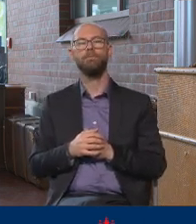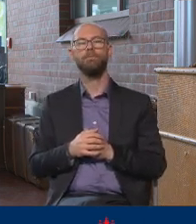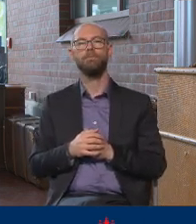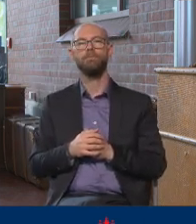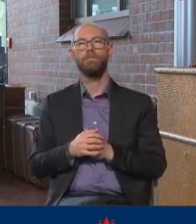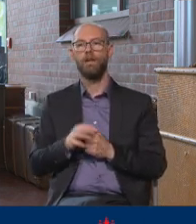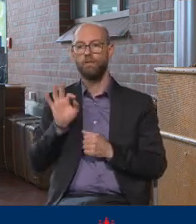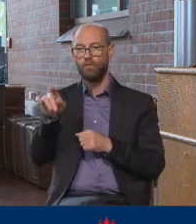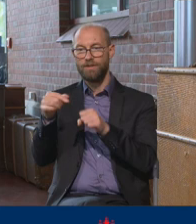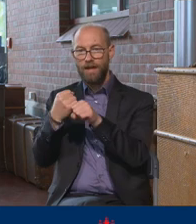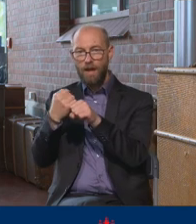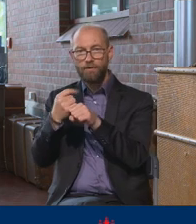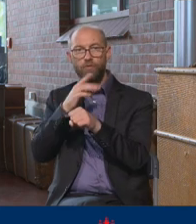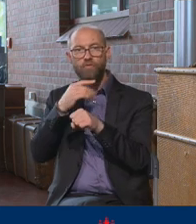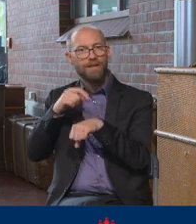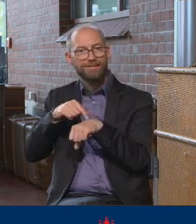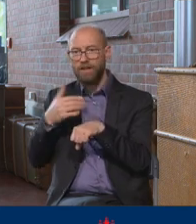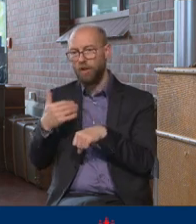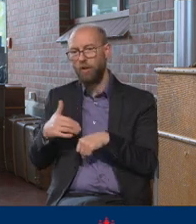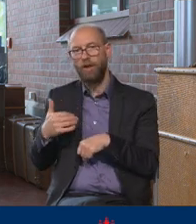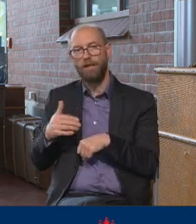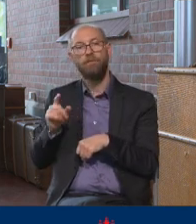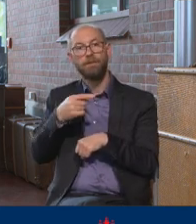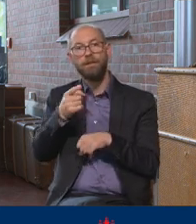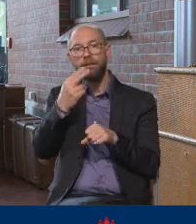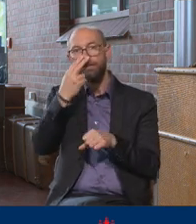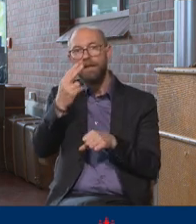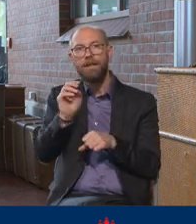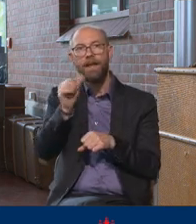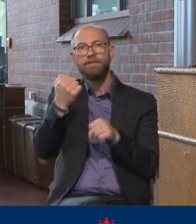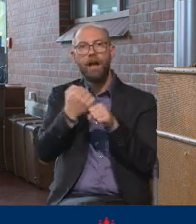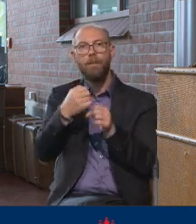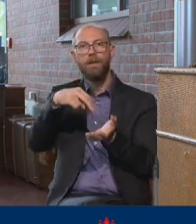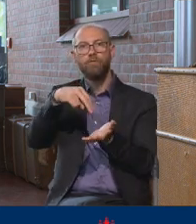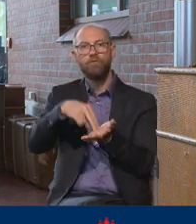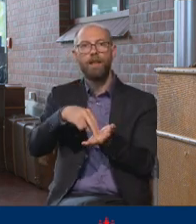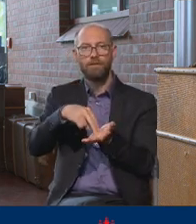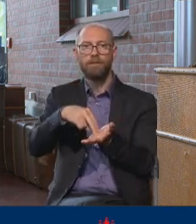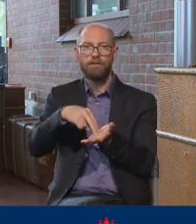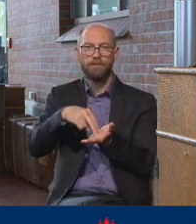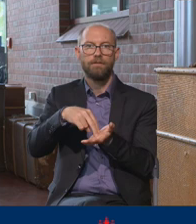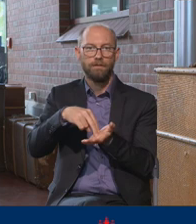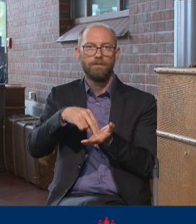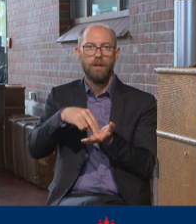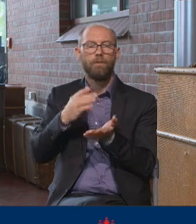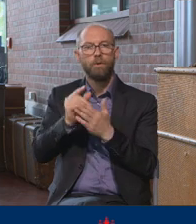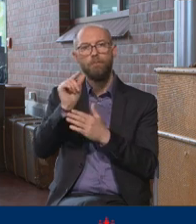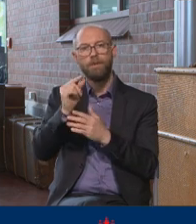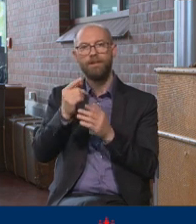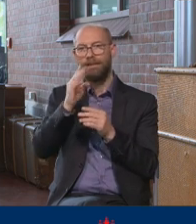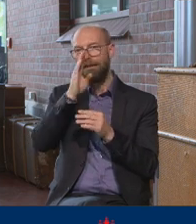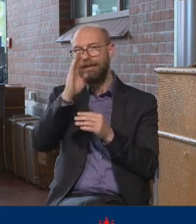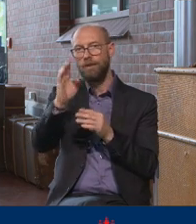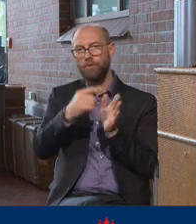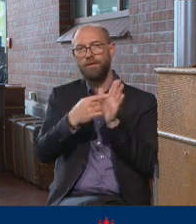daran zu arbeiten was sie hier sehen ist ein erster arbeitsstand aber das zeigt wie schon in welche richtung das gehen